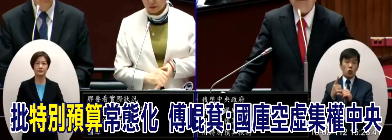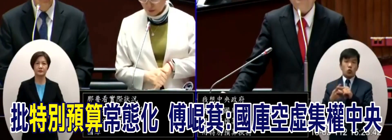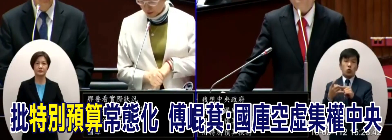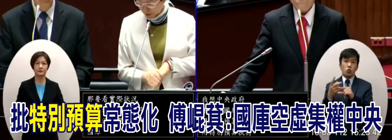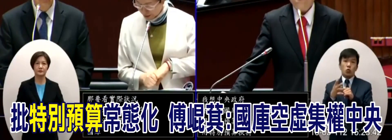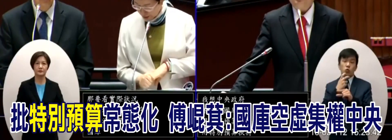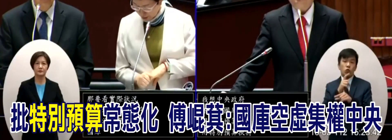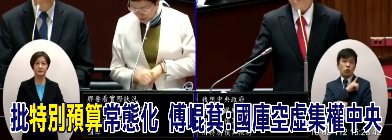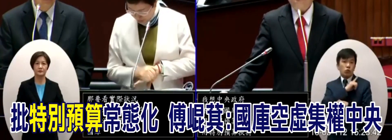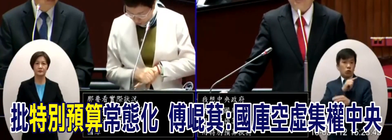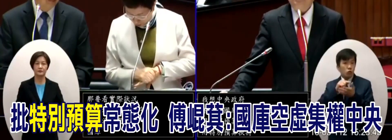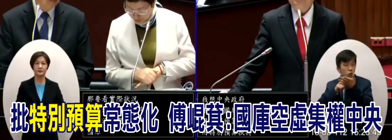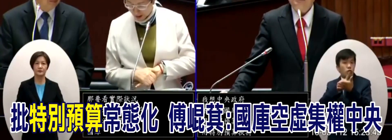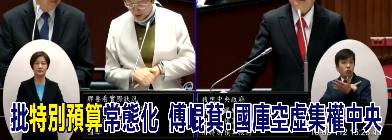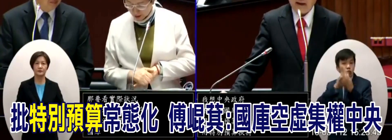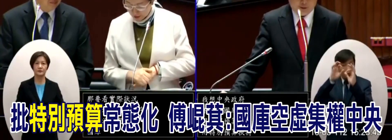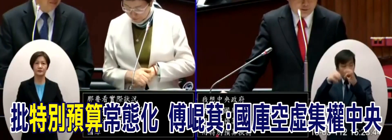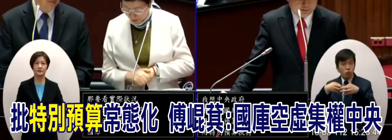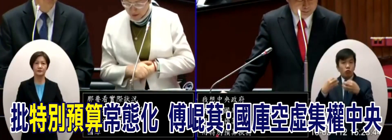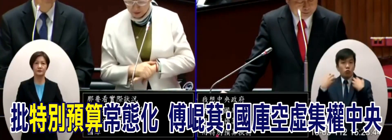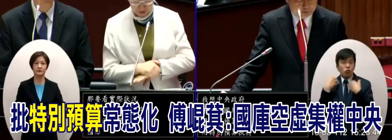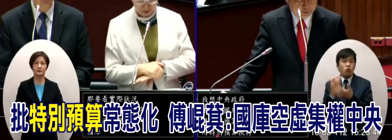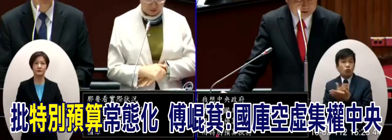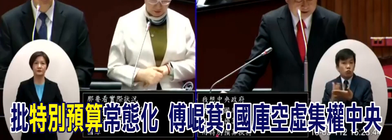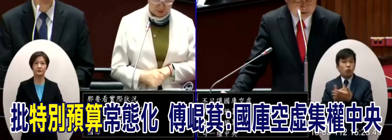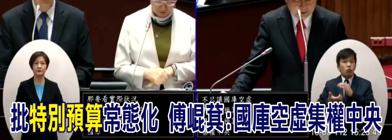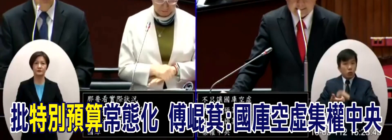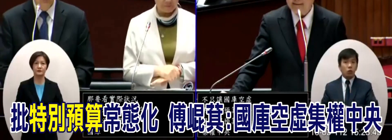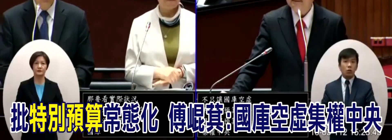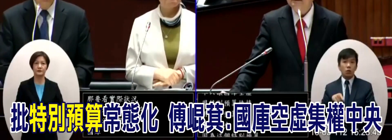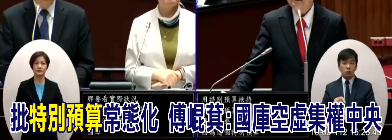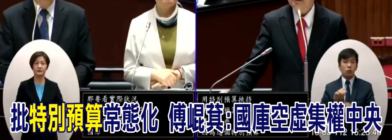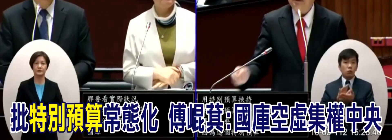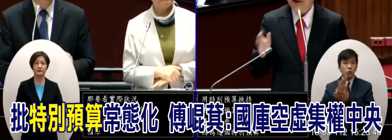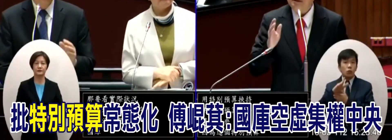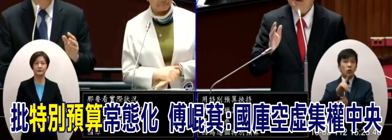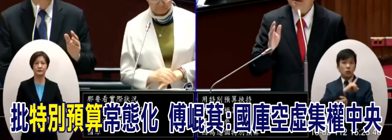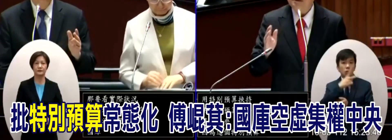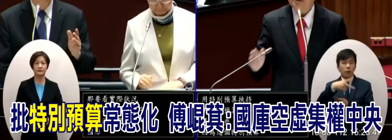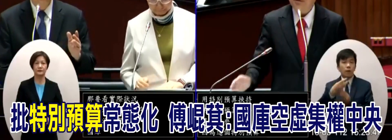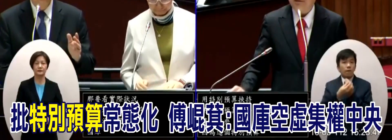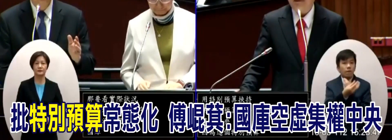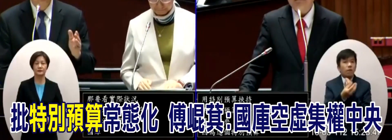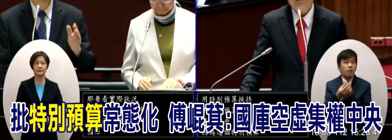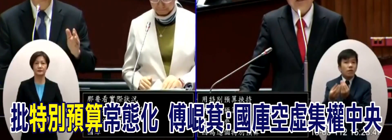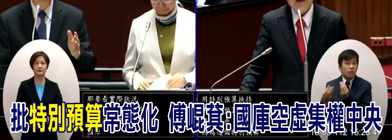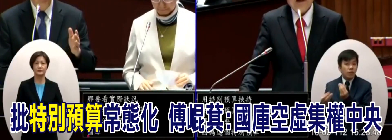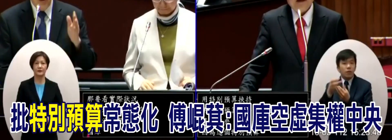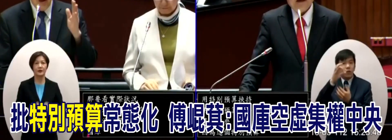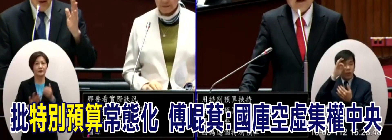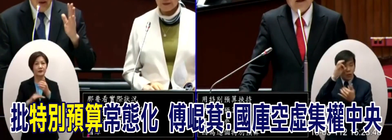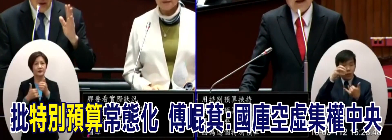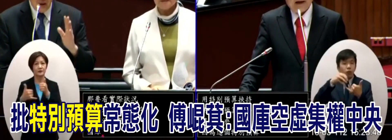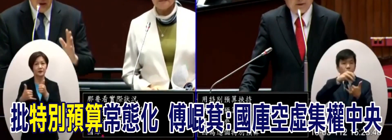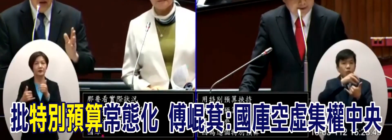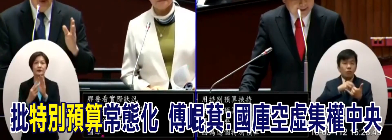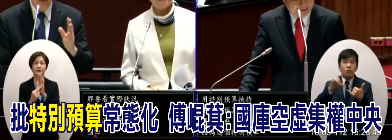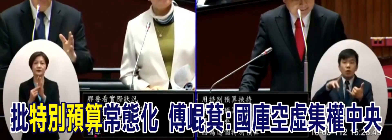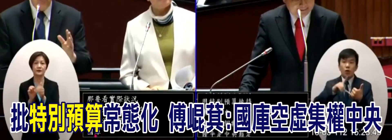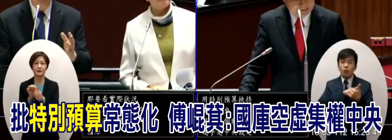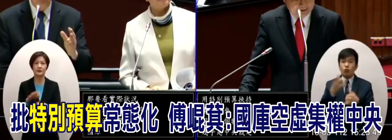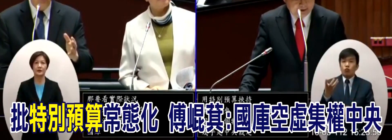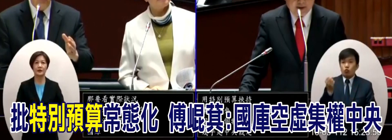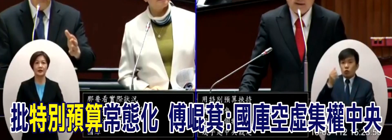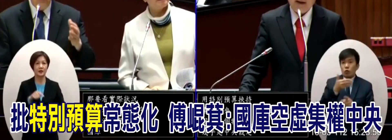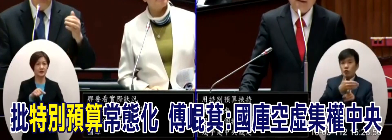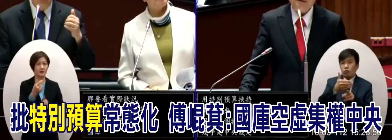怎么样对地方来做补助，或是其他的这种颜色治国？ 委员，这个特别